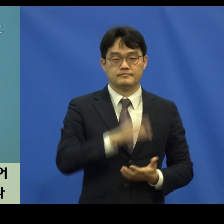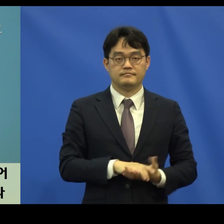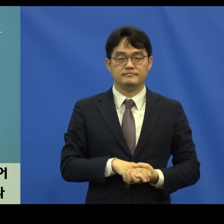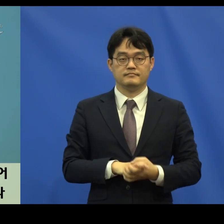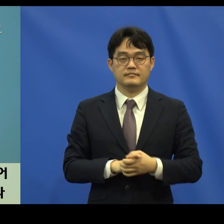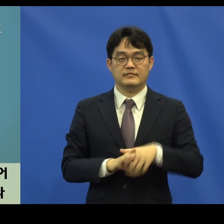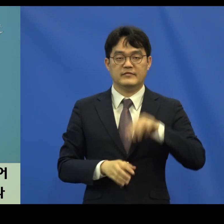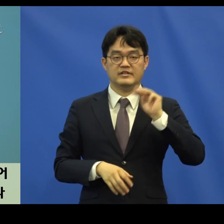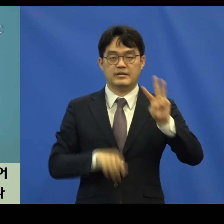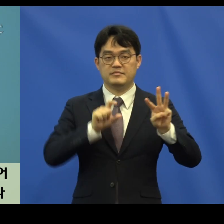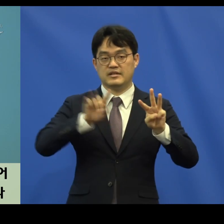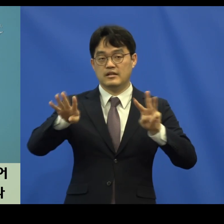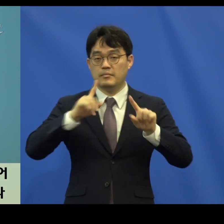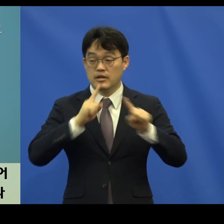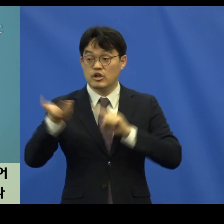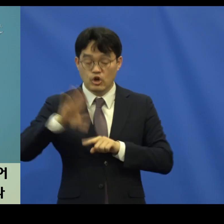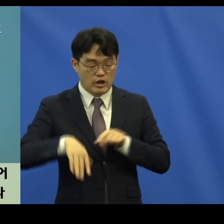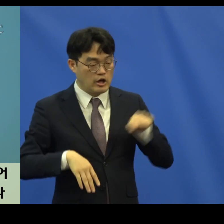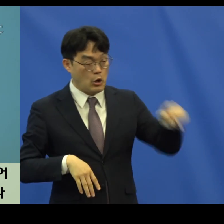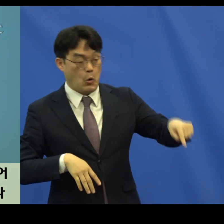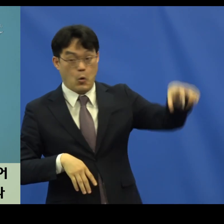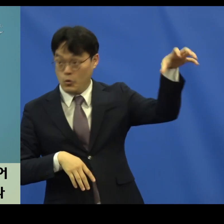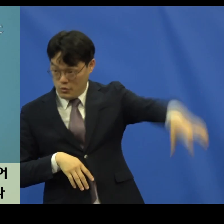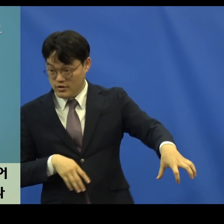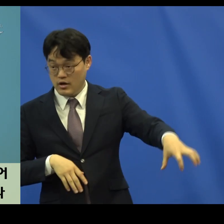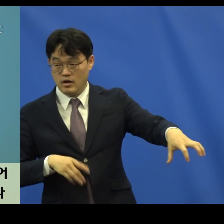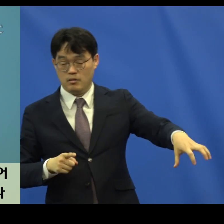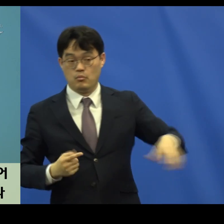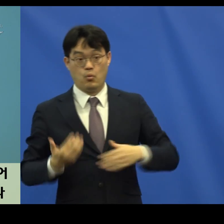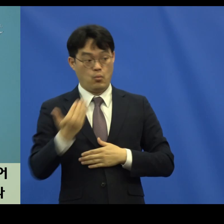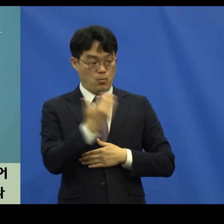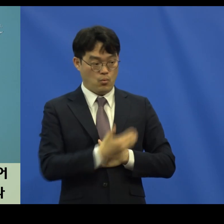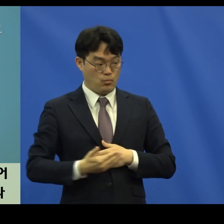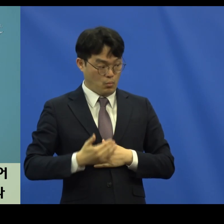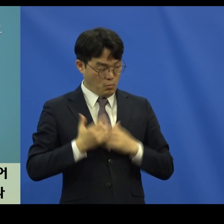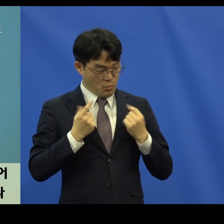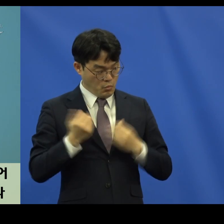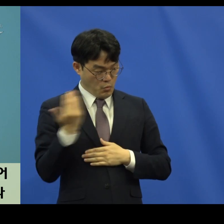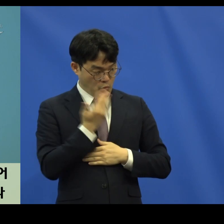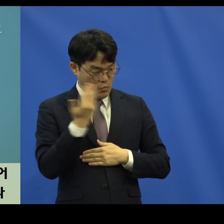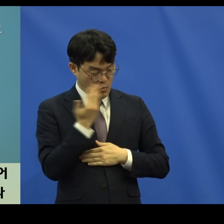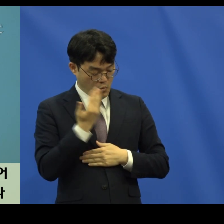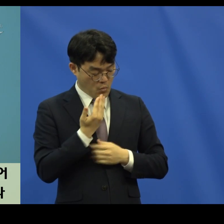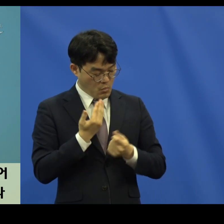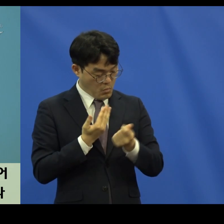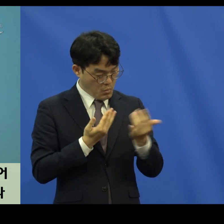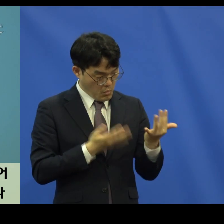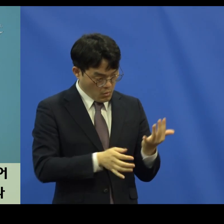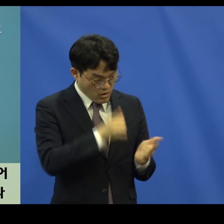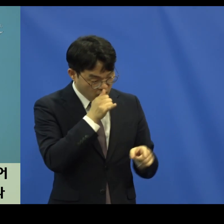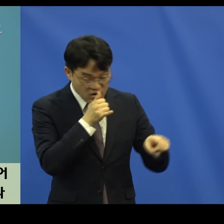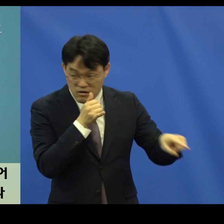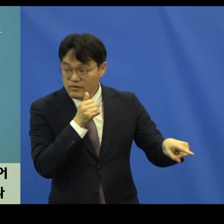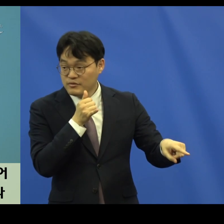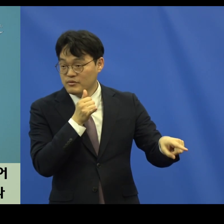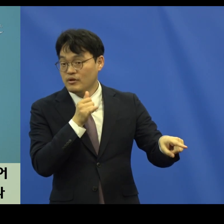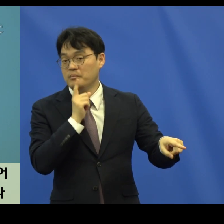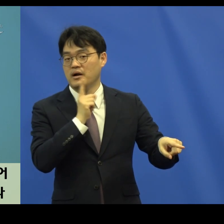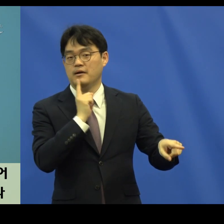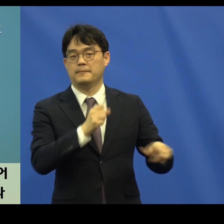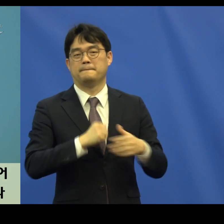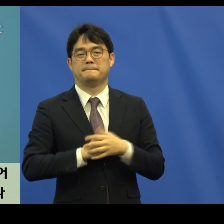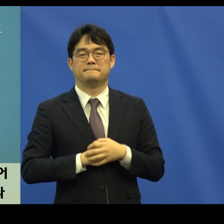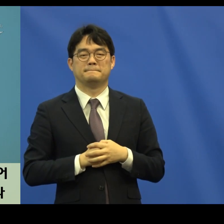몇 명이 내게 있어 흰 옷을 입고 나와 함께 다니리니 그들은 합당한 자인 영구라. 그 옷을 더럽히지 아니한